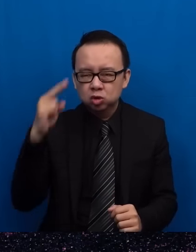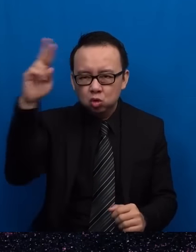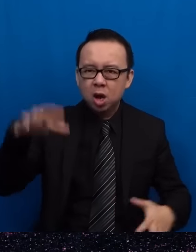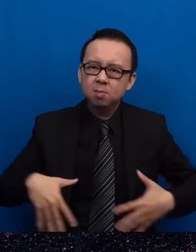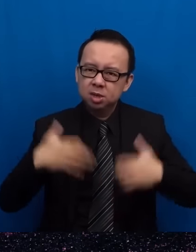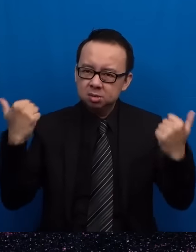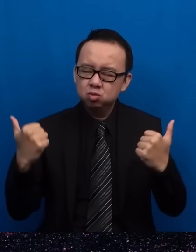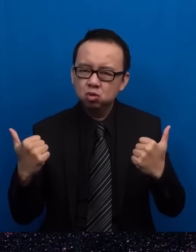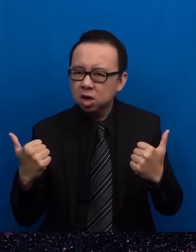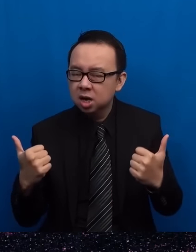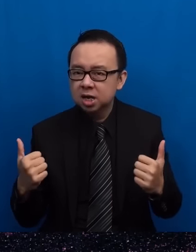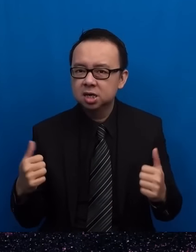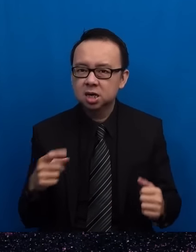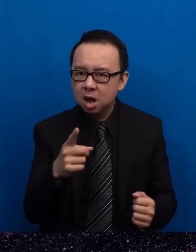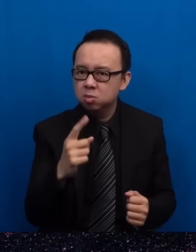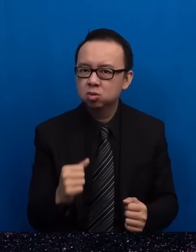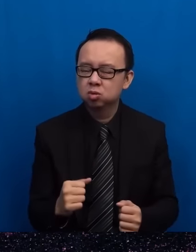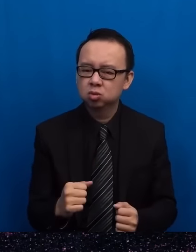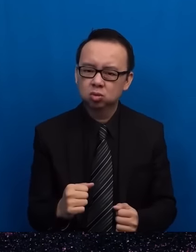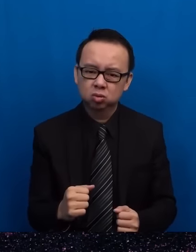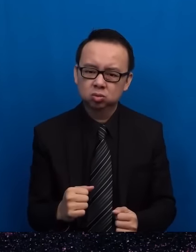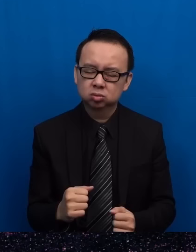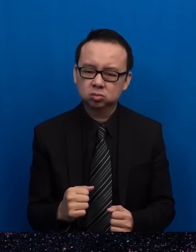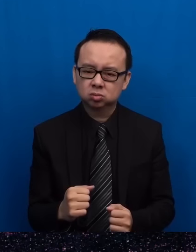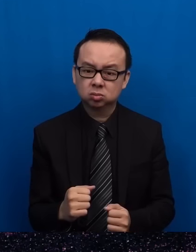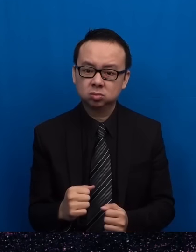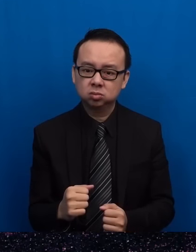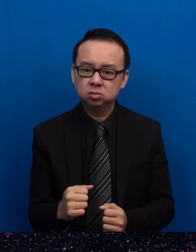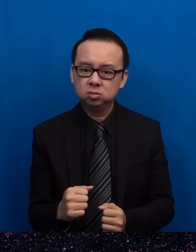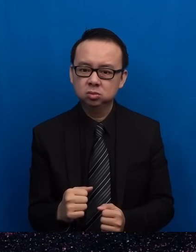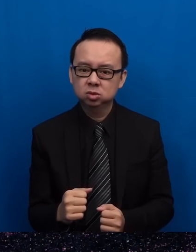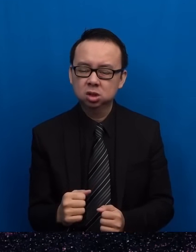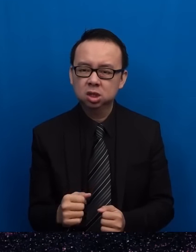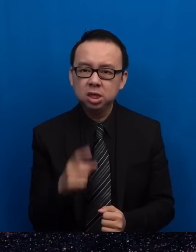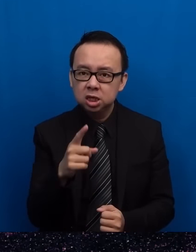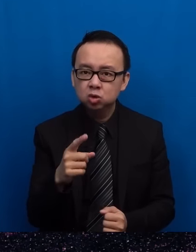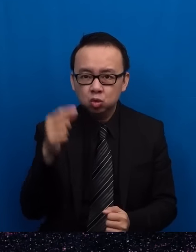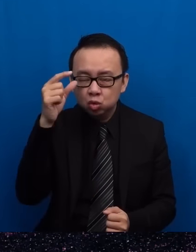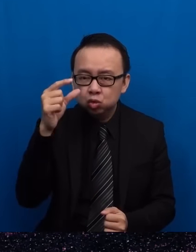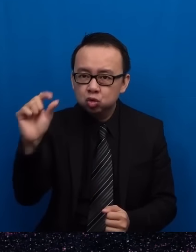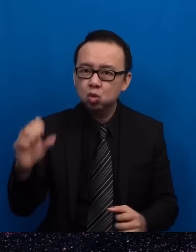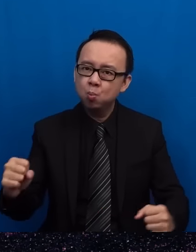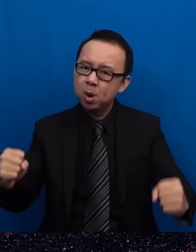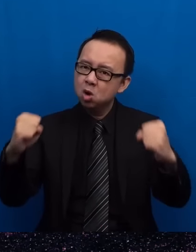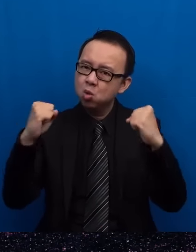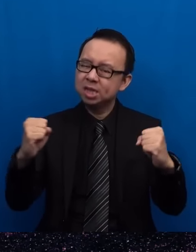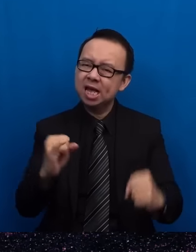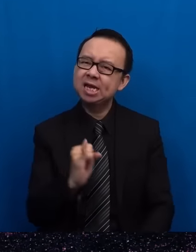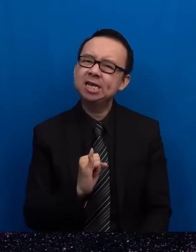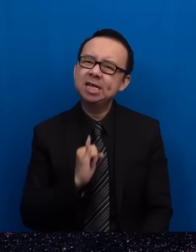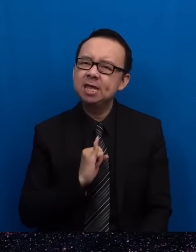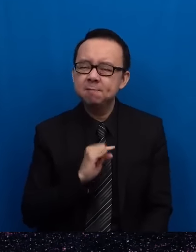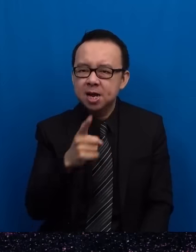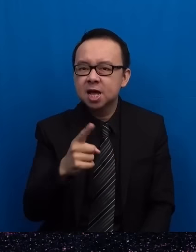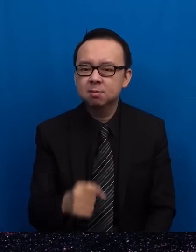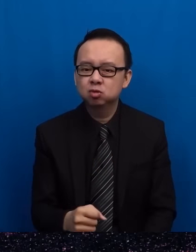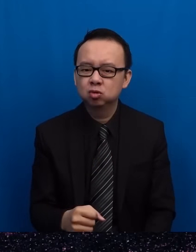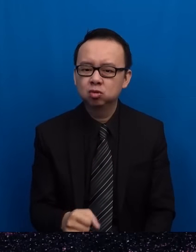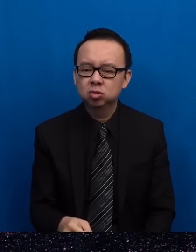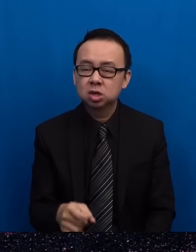untuk sebagai buktinya, bukan sebagai bukti objektif, tapi untuk menguatkan iman Anda. Ada sesuatu yang panas sekarang berada di